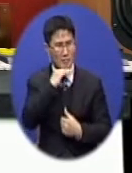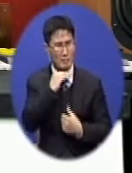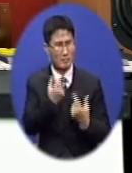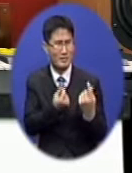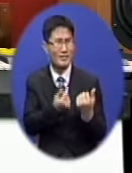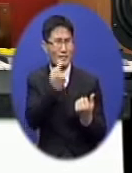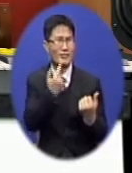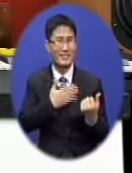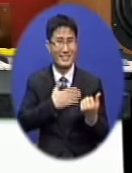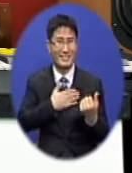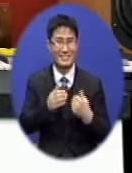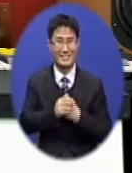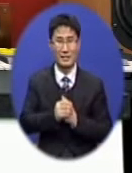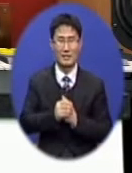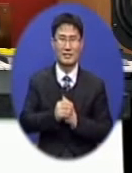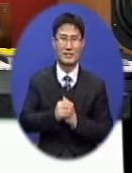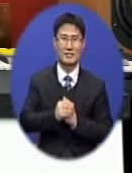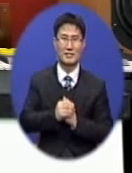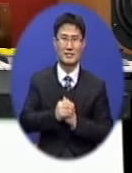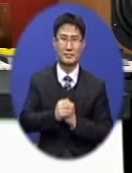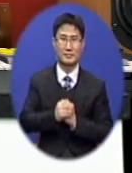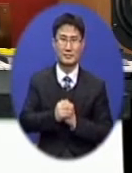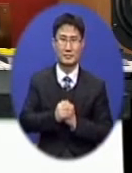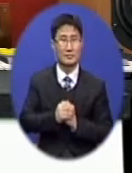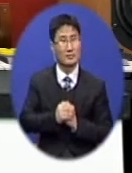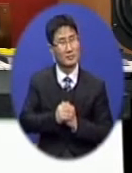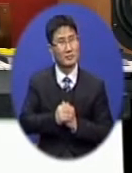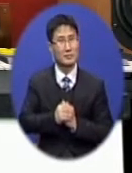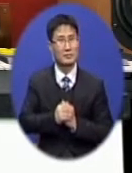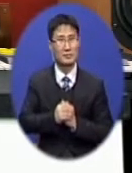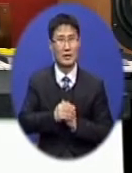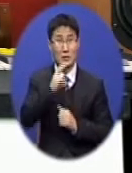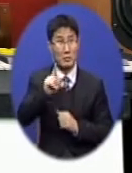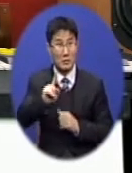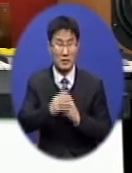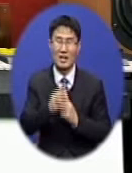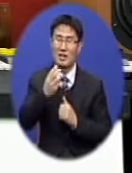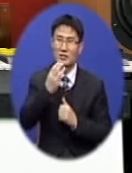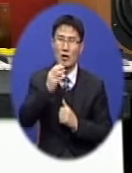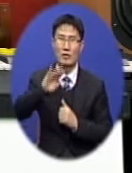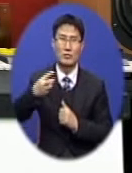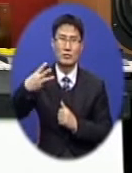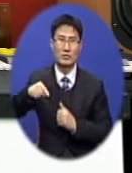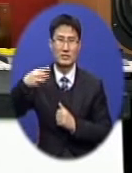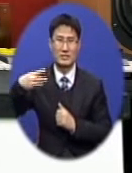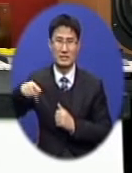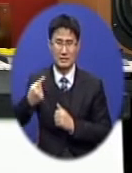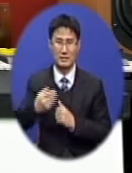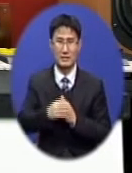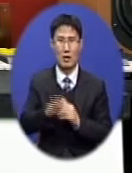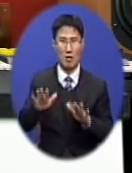알았어요. 죄송하지만. 네. 아, 무슨 노래를 금방 저 서울 브루스. 아, 예. 네. 서울 브루스. 네, 예.